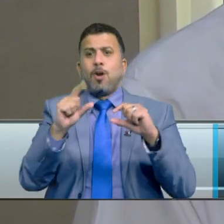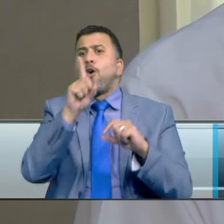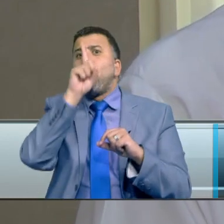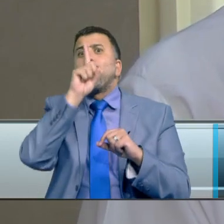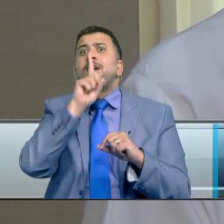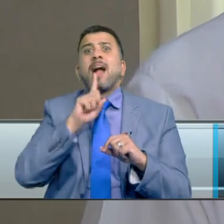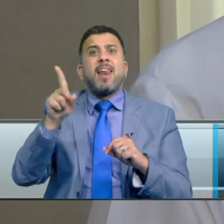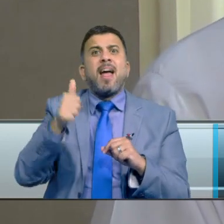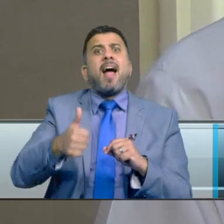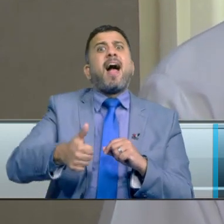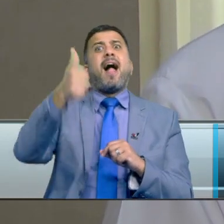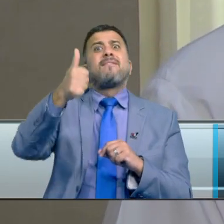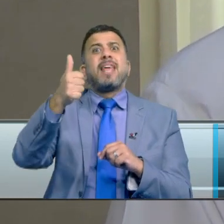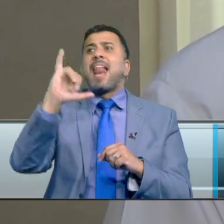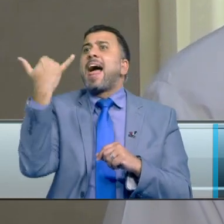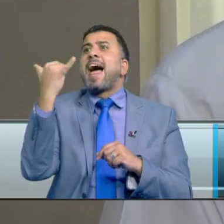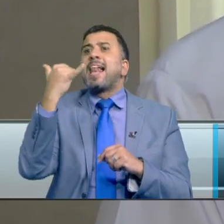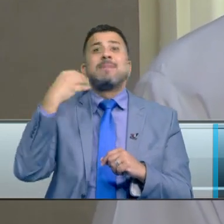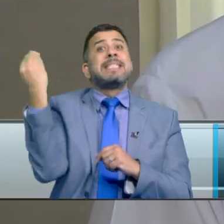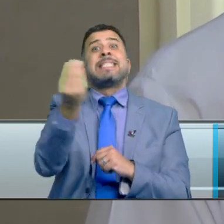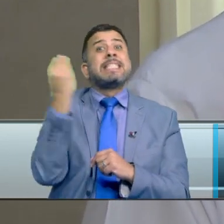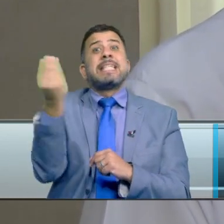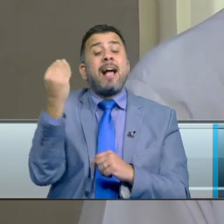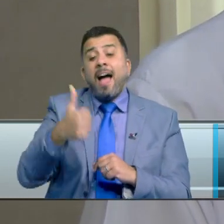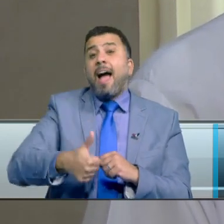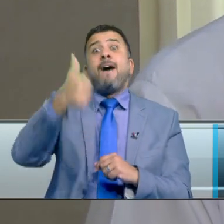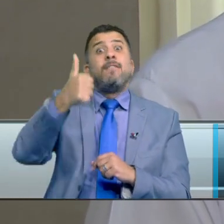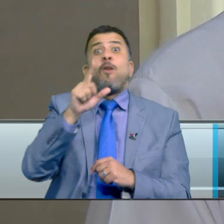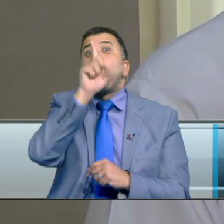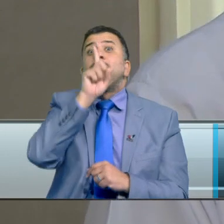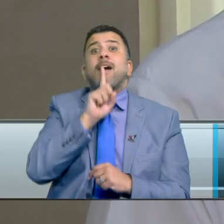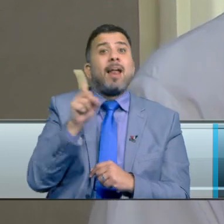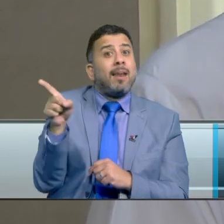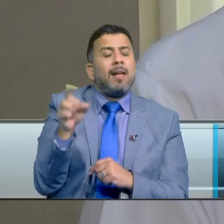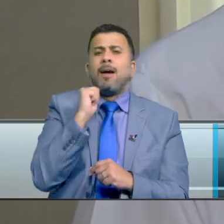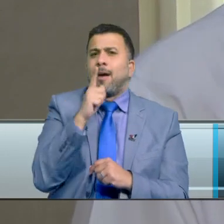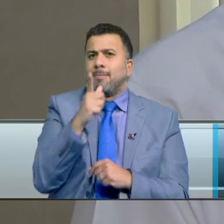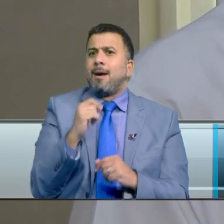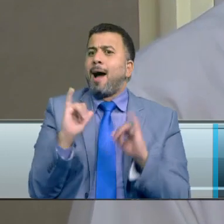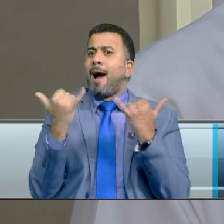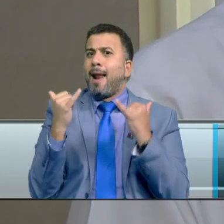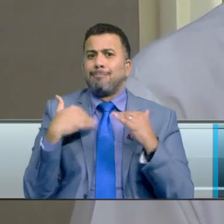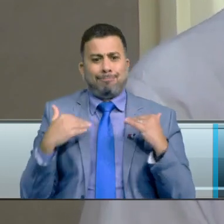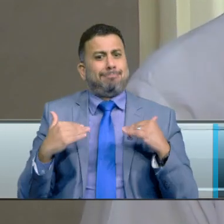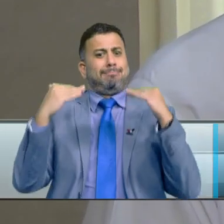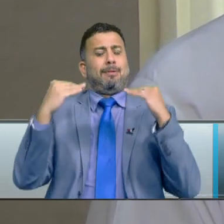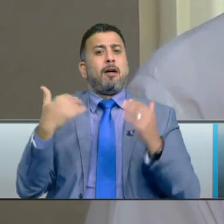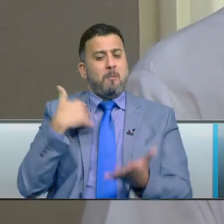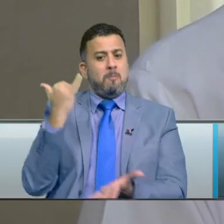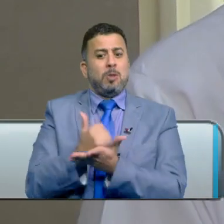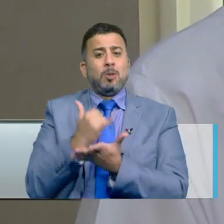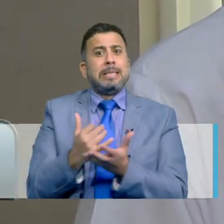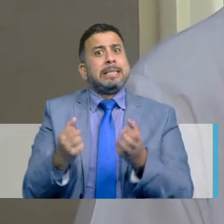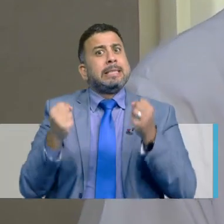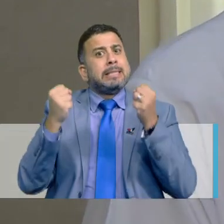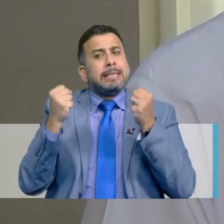مدينة خورفكان المدينة الأولى عربية سياحيا، يمثل لنا حقيقة نقلة نوعية كبيرة ويحملنا مسؤولية أكبر حتى